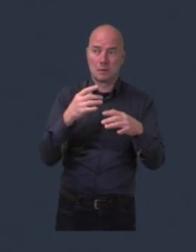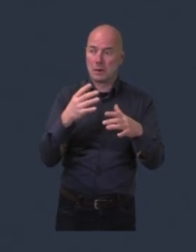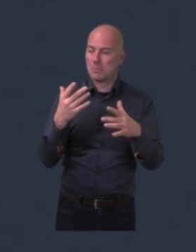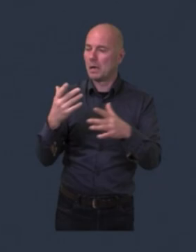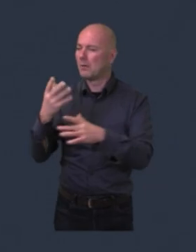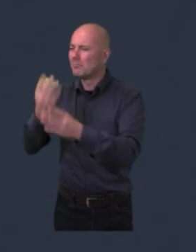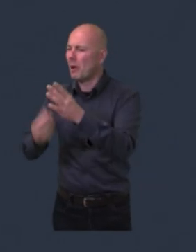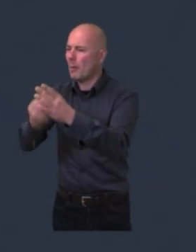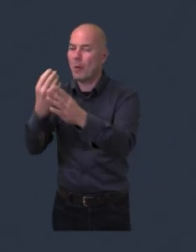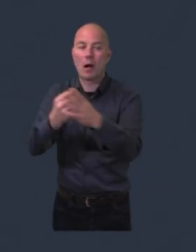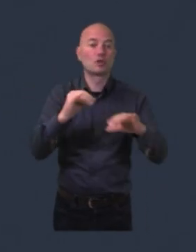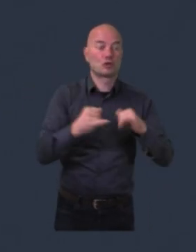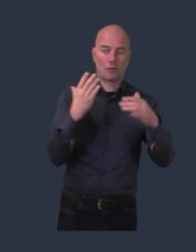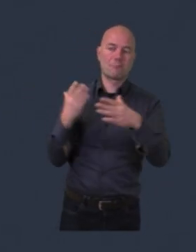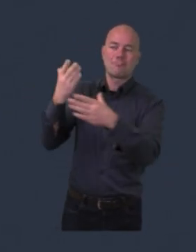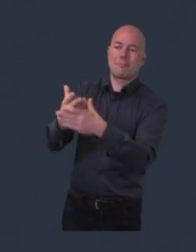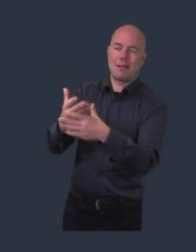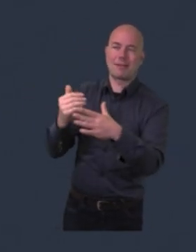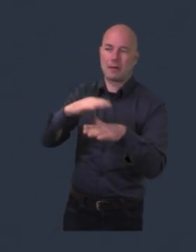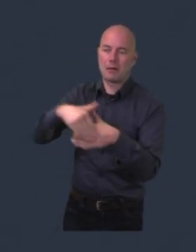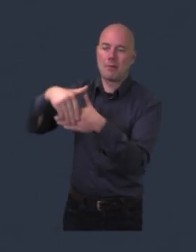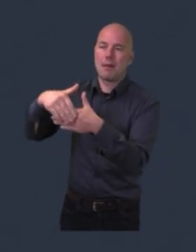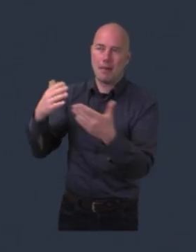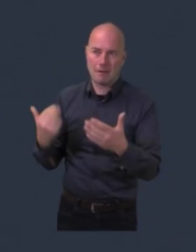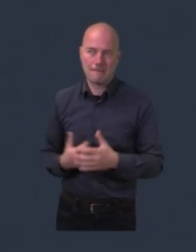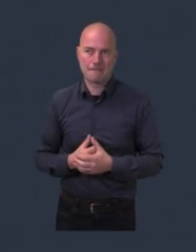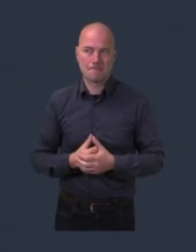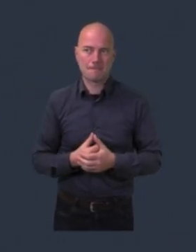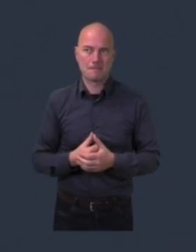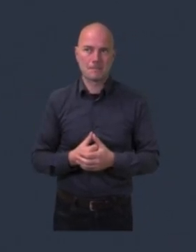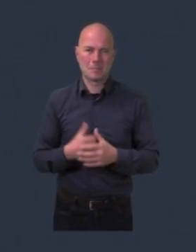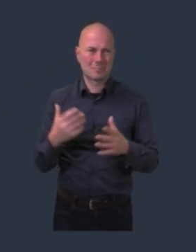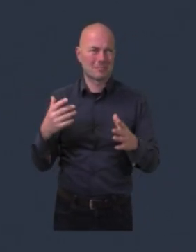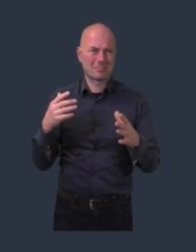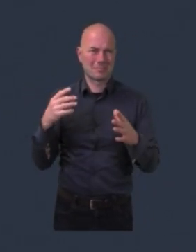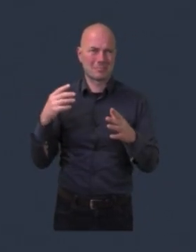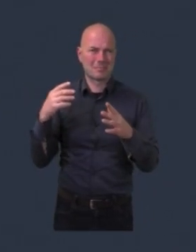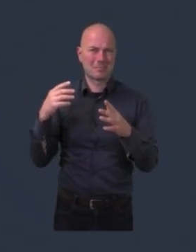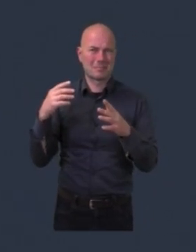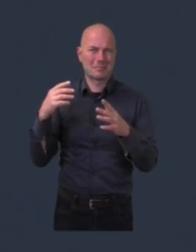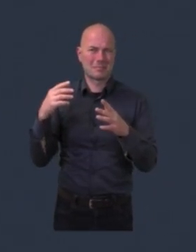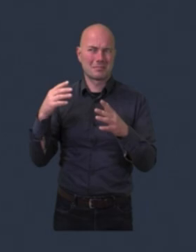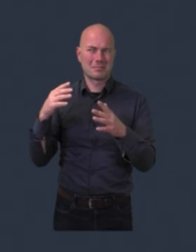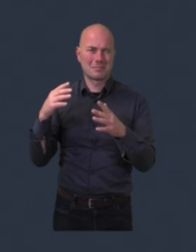par le Covid-19. Toucher quelques de la région, le présent, je suis chargé de...